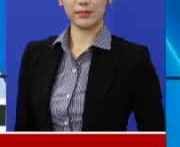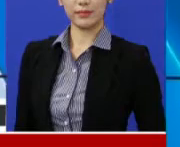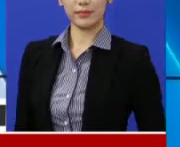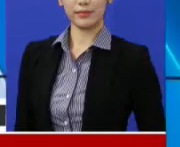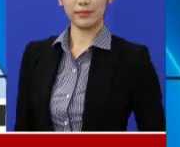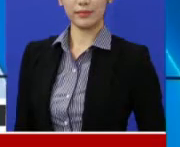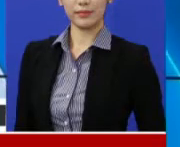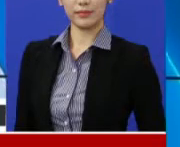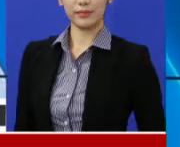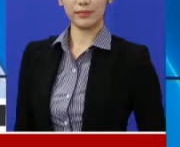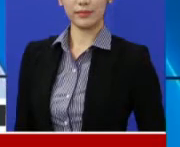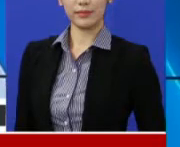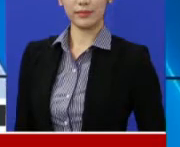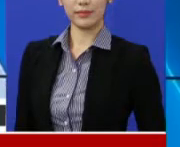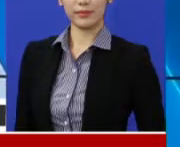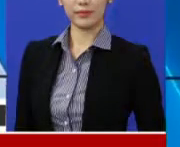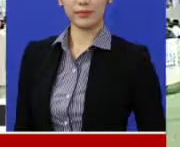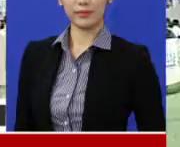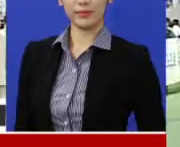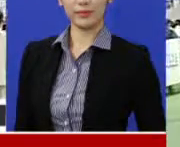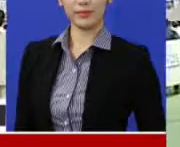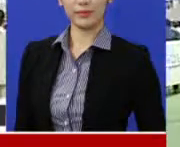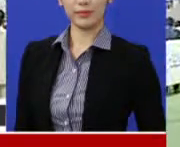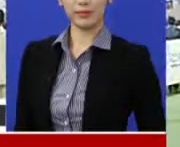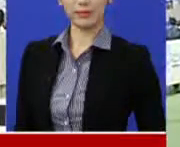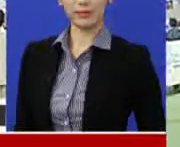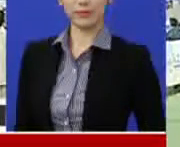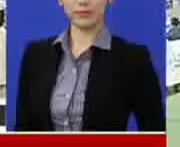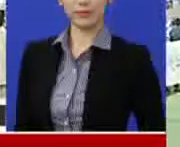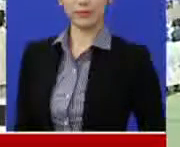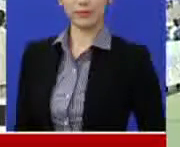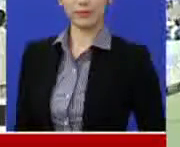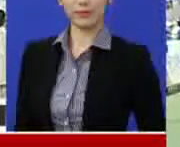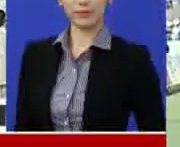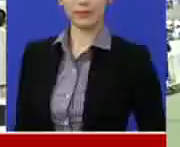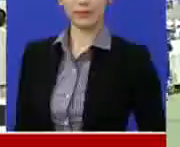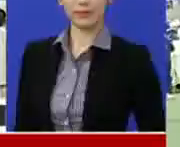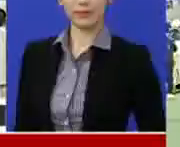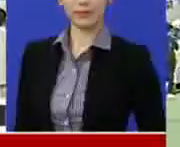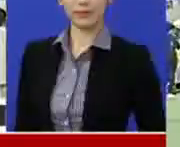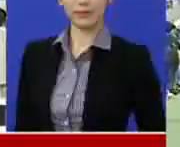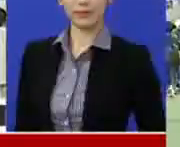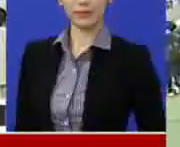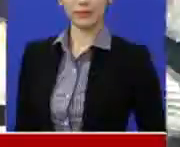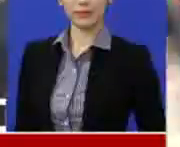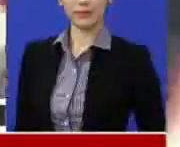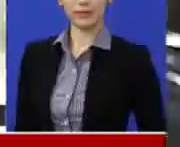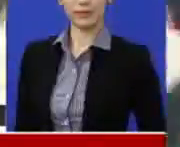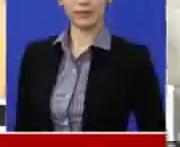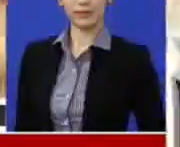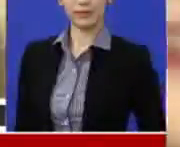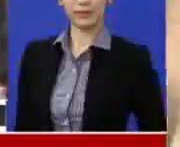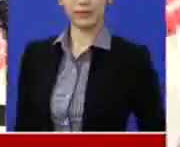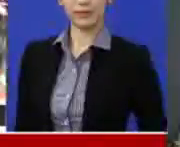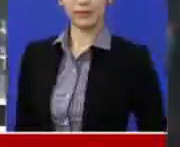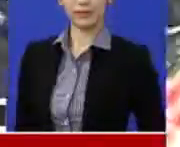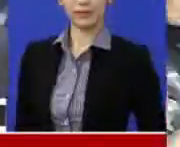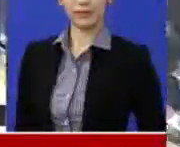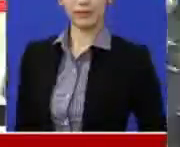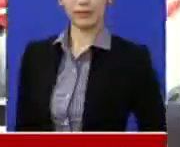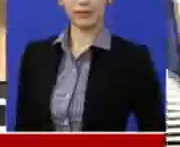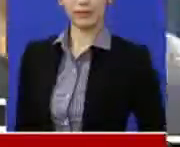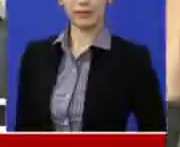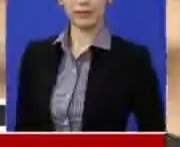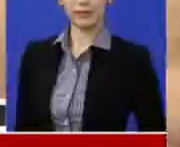주실까요? 네, 이번 전국체육대회는 풍성한 기록과 역대 최대 규모인 2.19km에 달하는